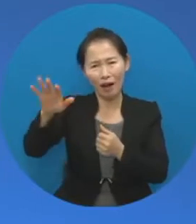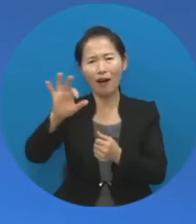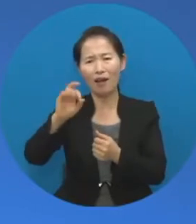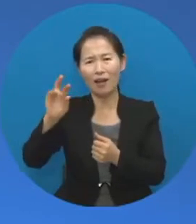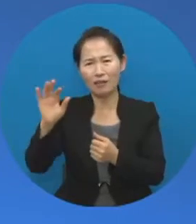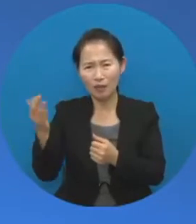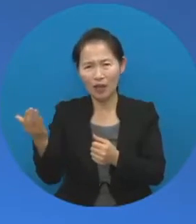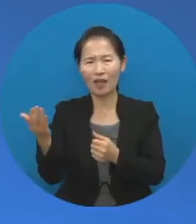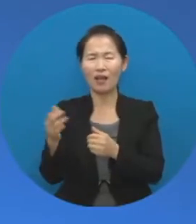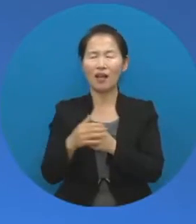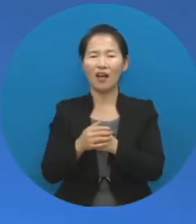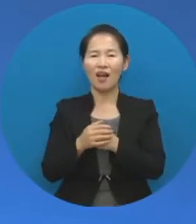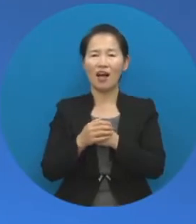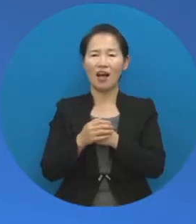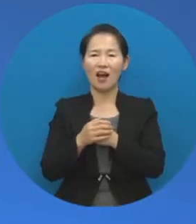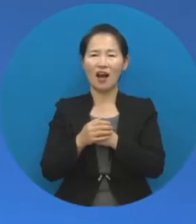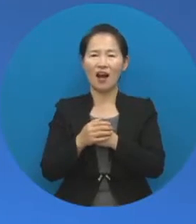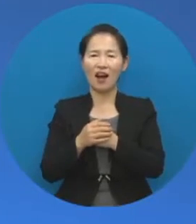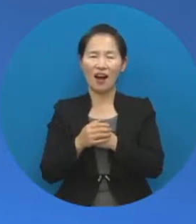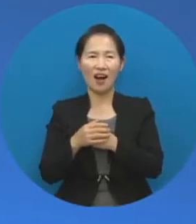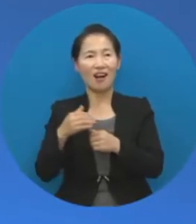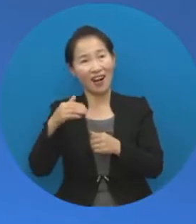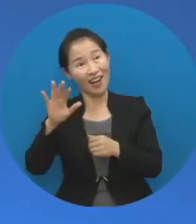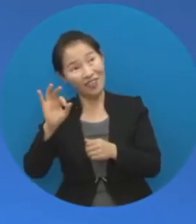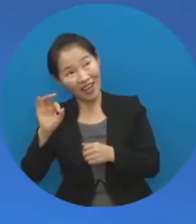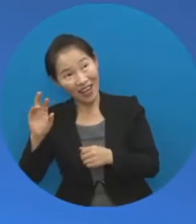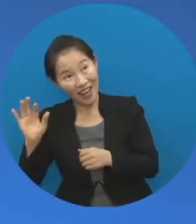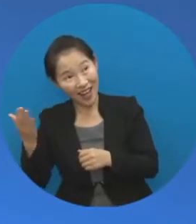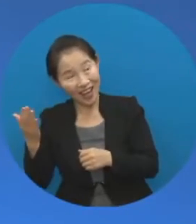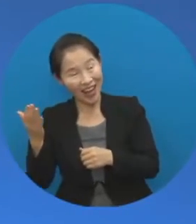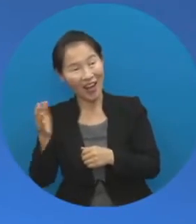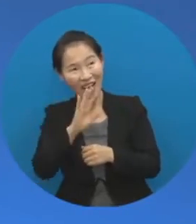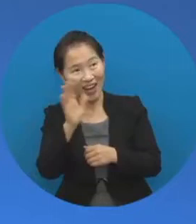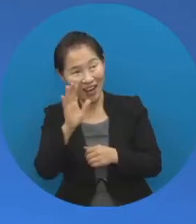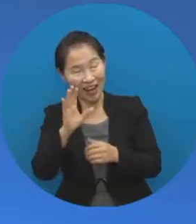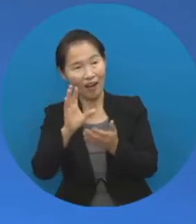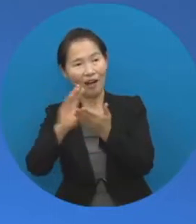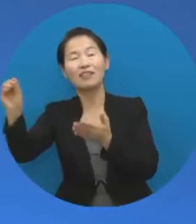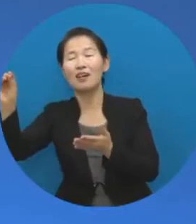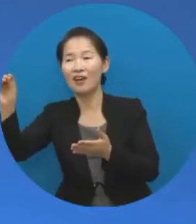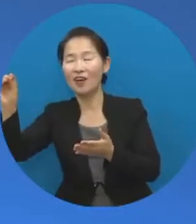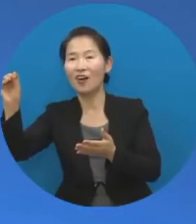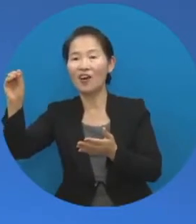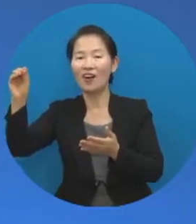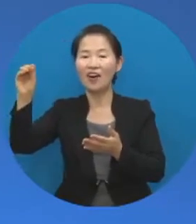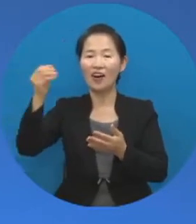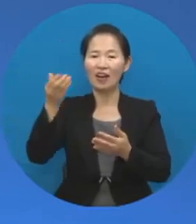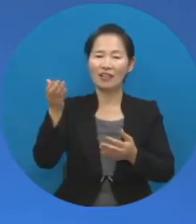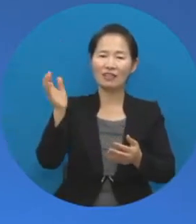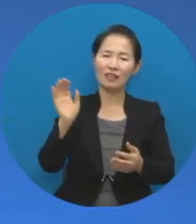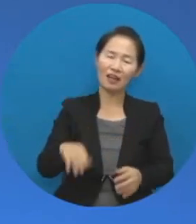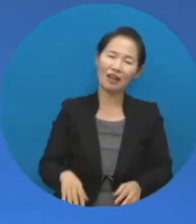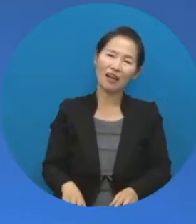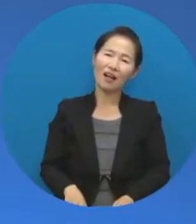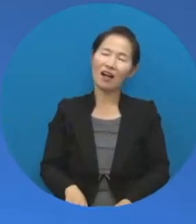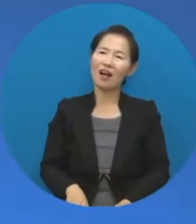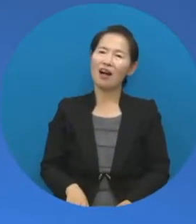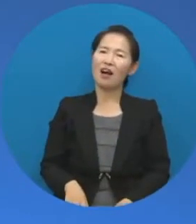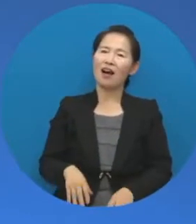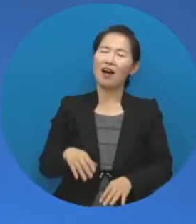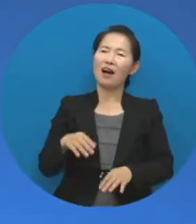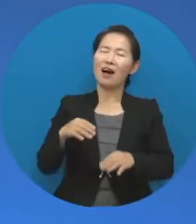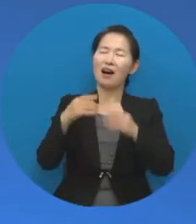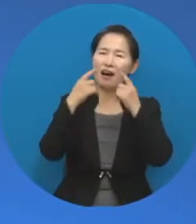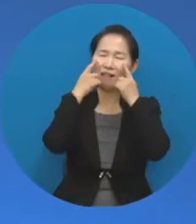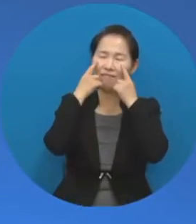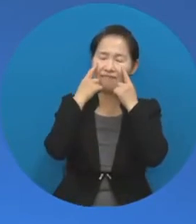되게 상냥하게 거절하고 가셨어요. 근데 제가 남편이 나가고 나는데 갑자기 막 너무 속상하고 막 눈물이